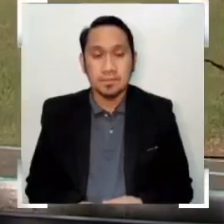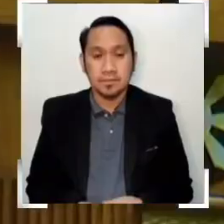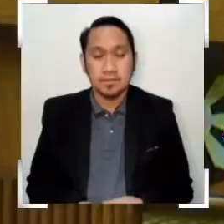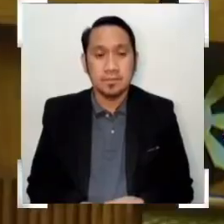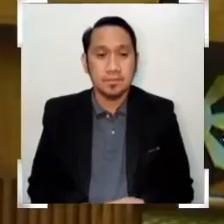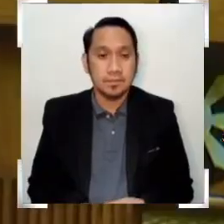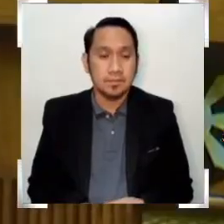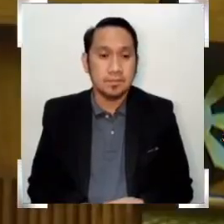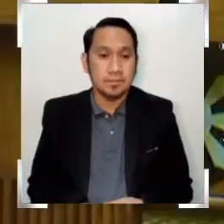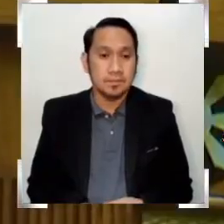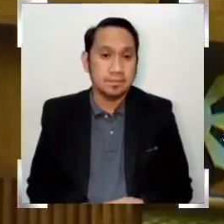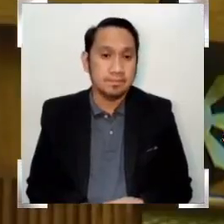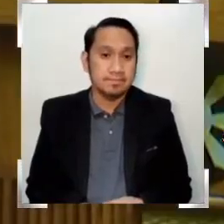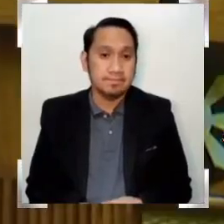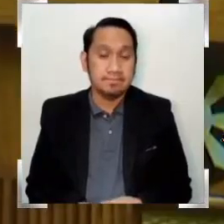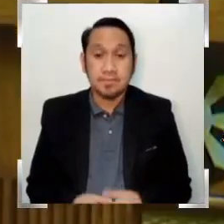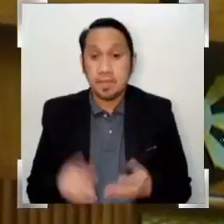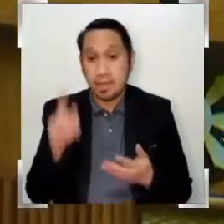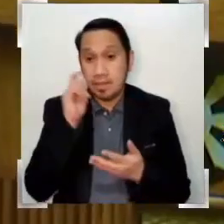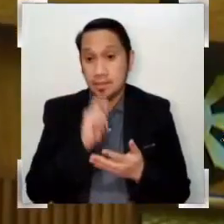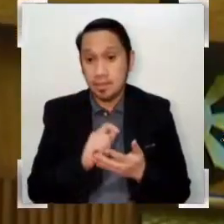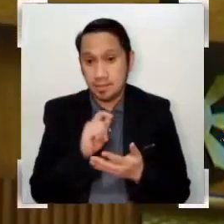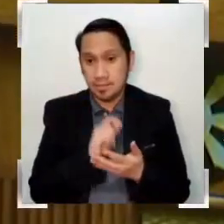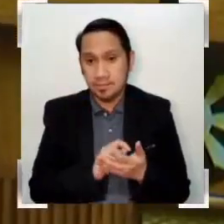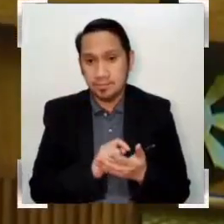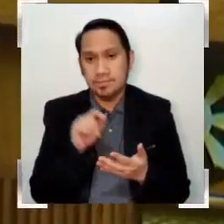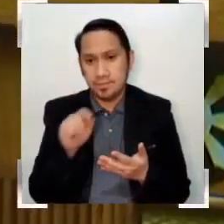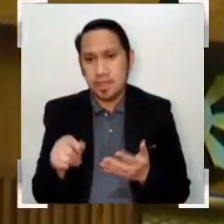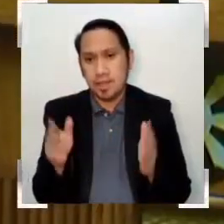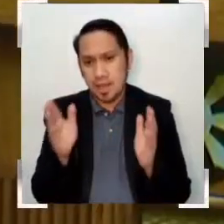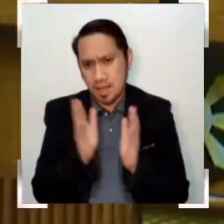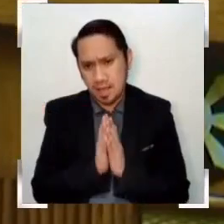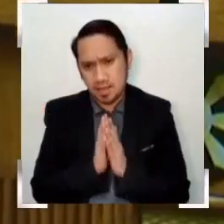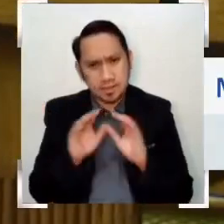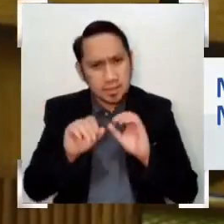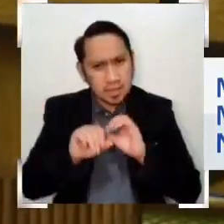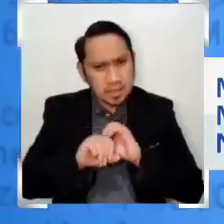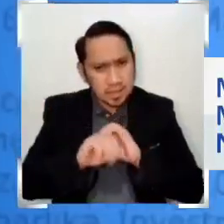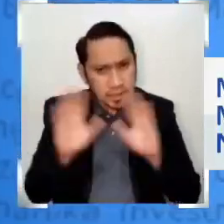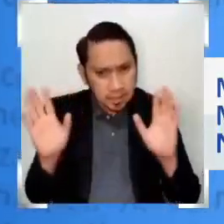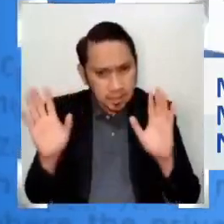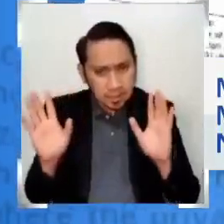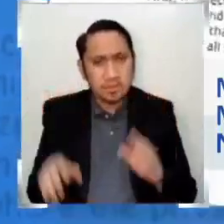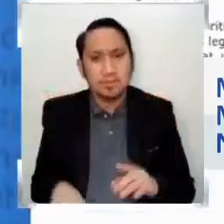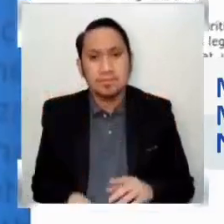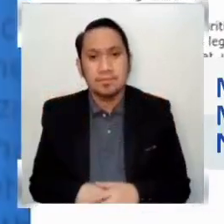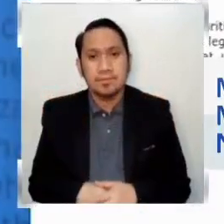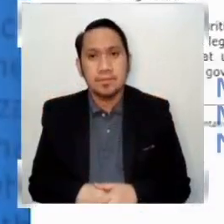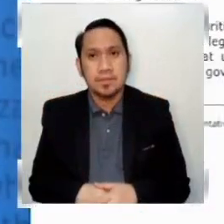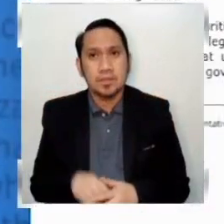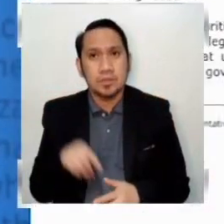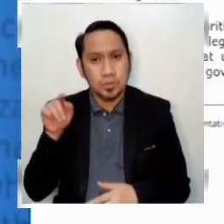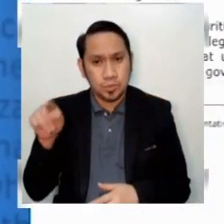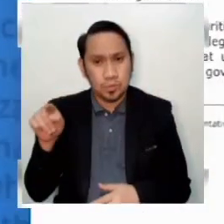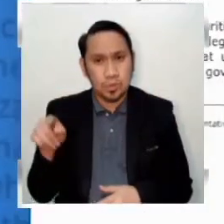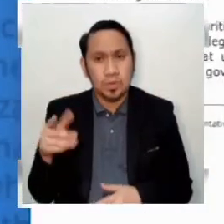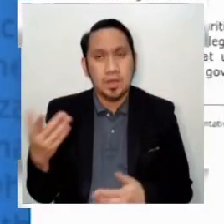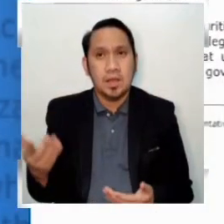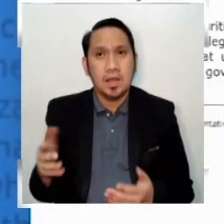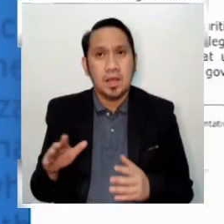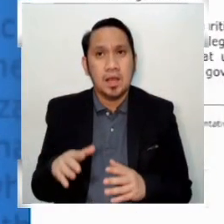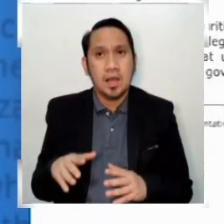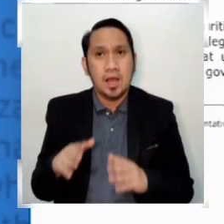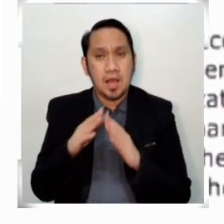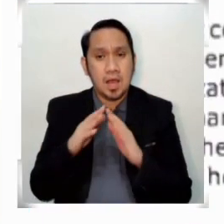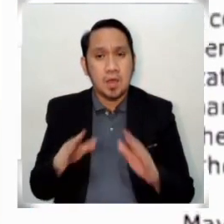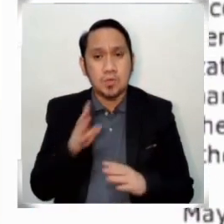Sa isang liham, humingi ng paglilinaw si Albay 1st District Representative Ed Salagman kay House Speaker Martin Romualdez ukol